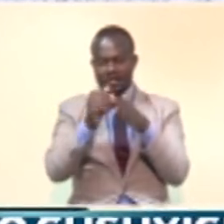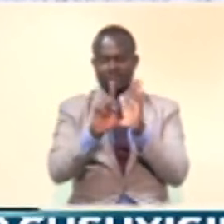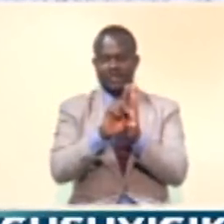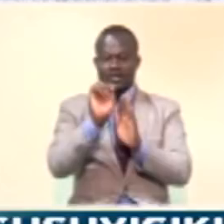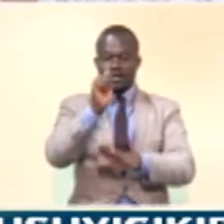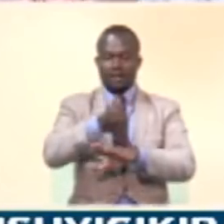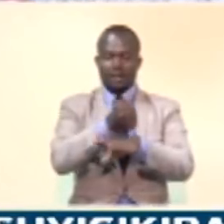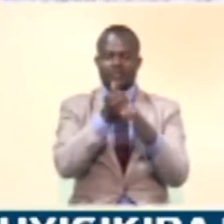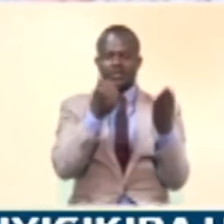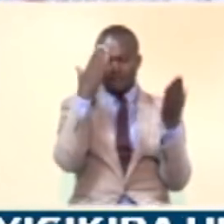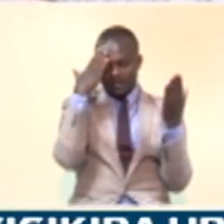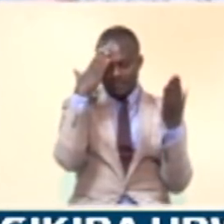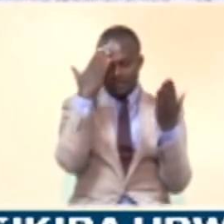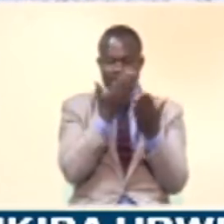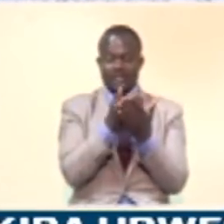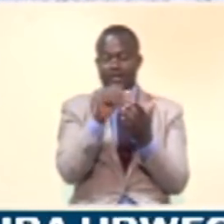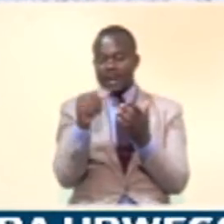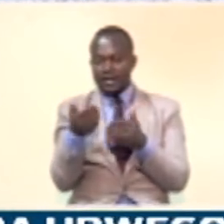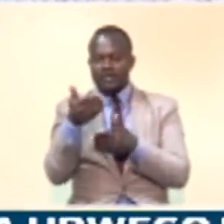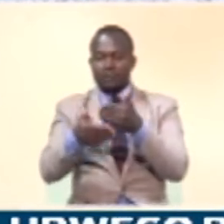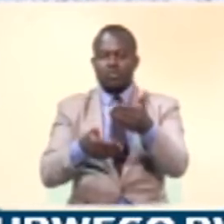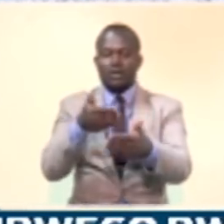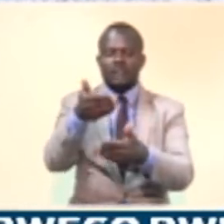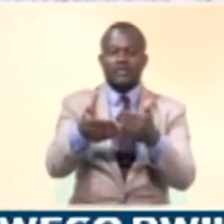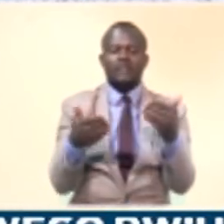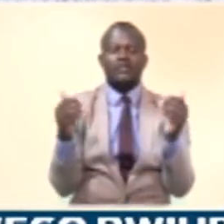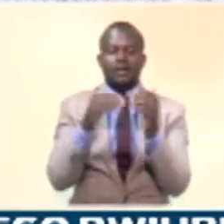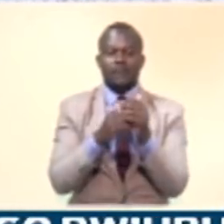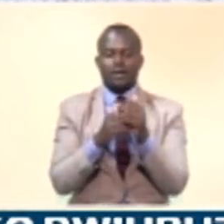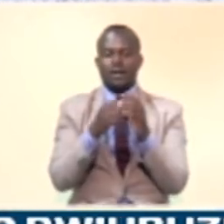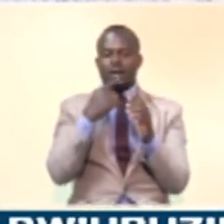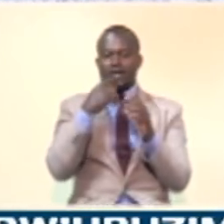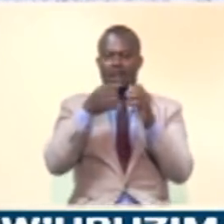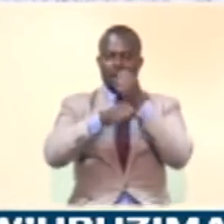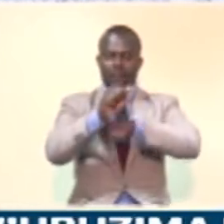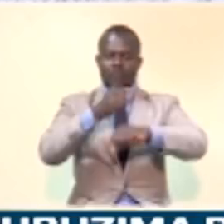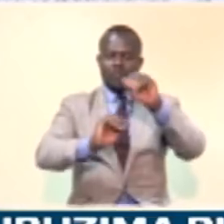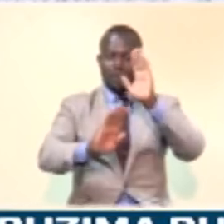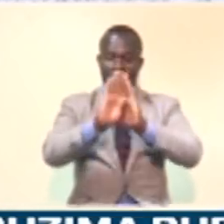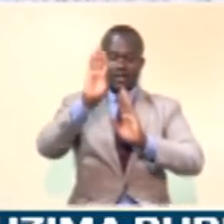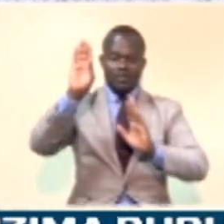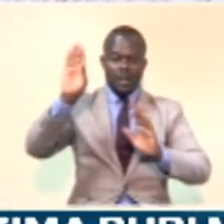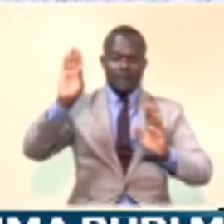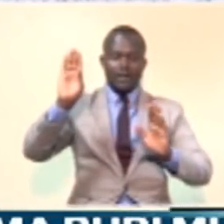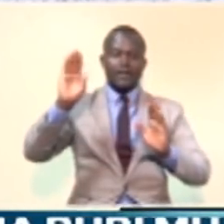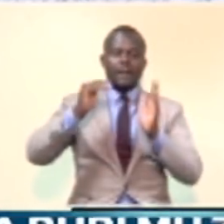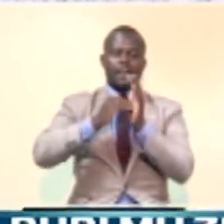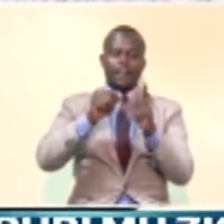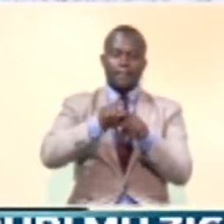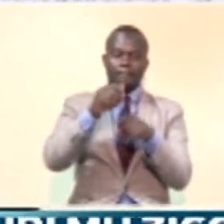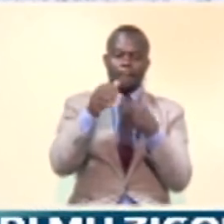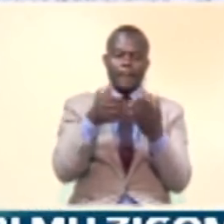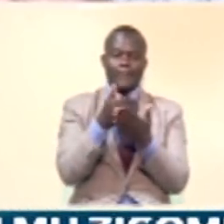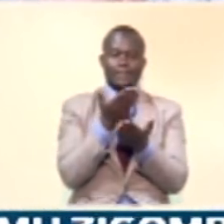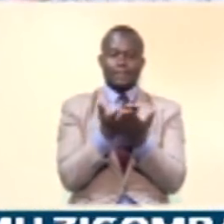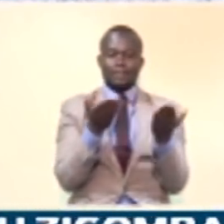amategeko ajyeho uziko bifata indi nzira aba hari ibikorwa by'iterambere nabyo